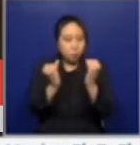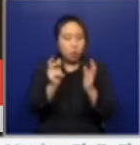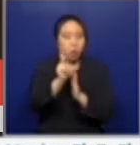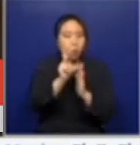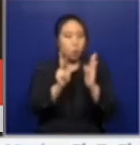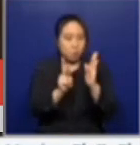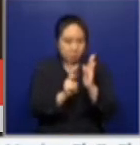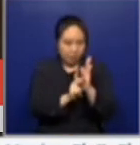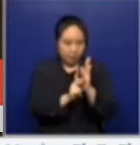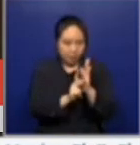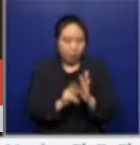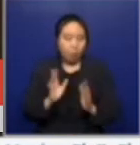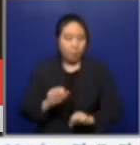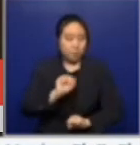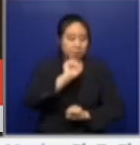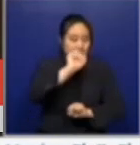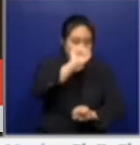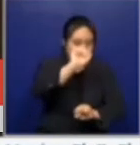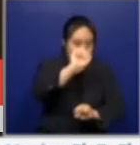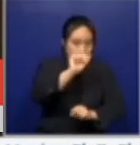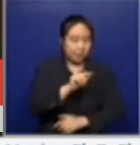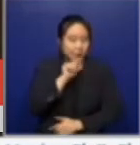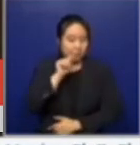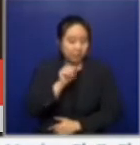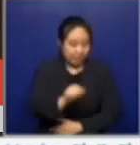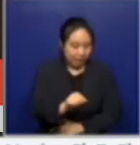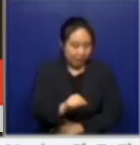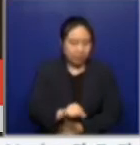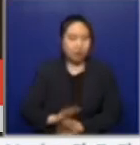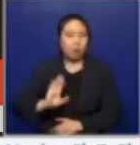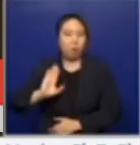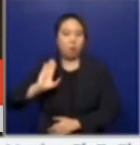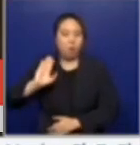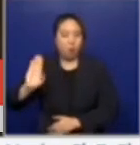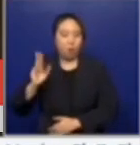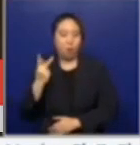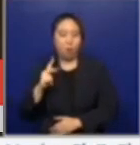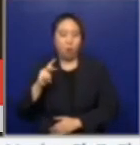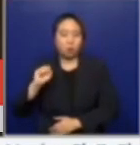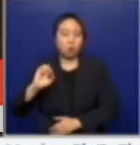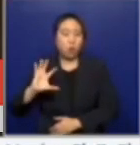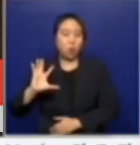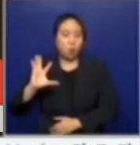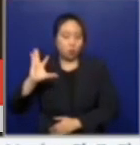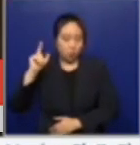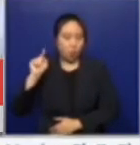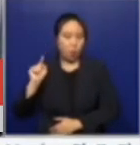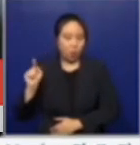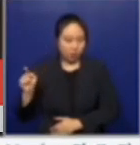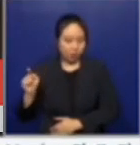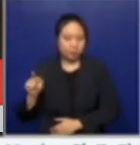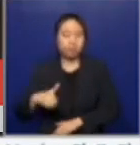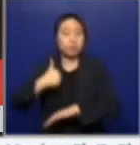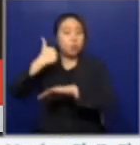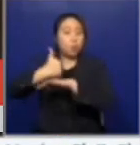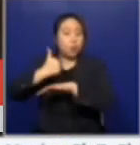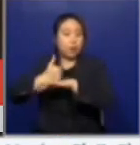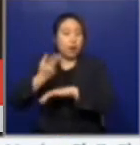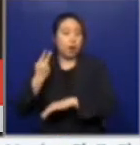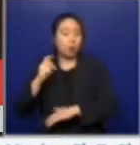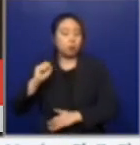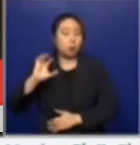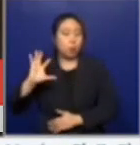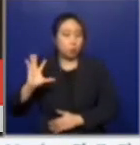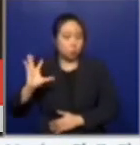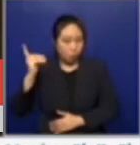ของบรรดาประกาศคำสั่งและการกระทำของคณะรักษาความสงบแห่งชาติหรือหัวหน้าคณะรักษาความสงบแห่งชา